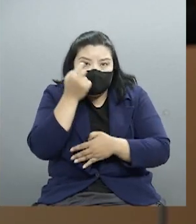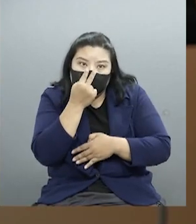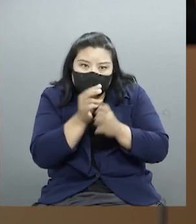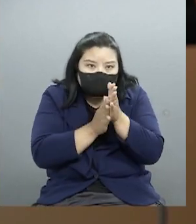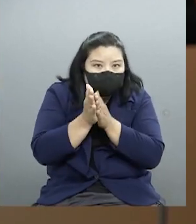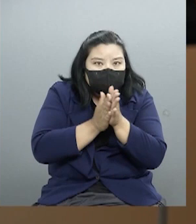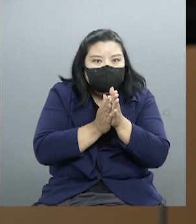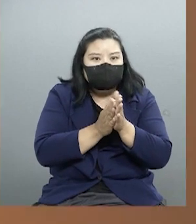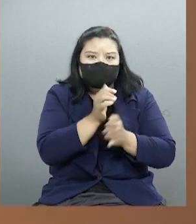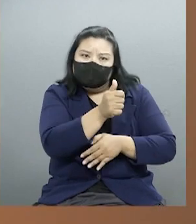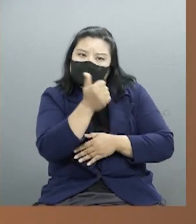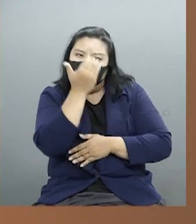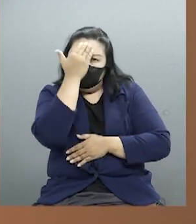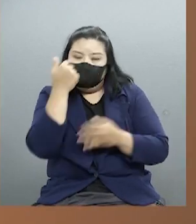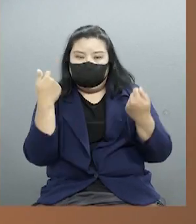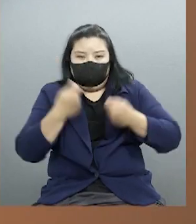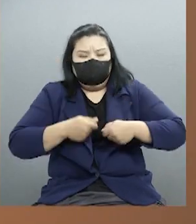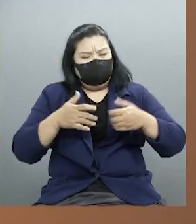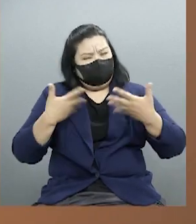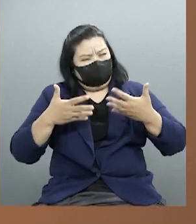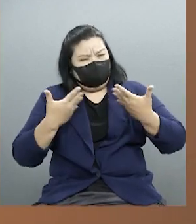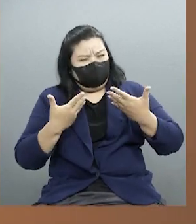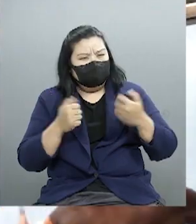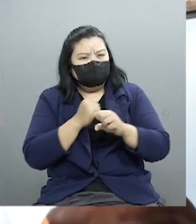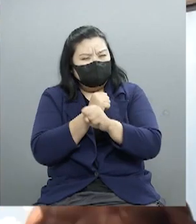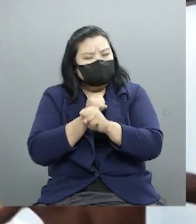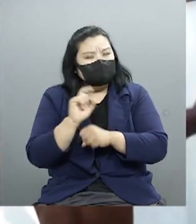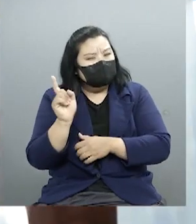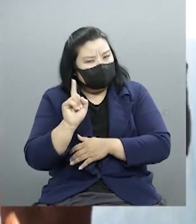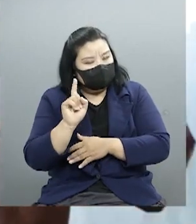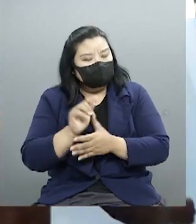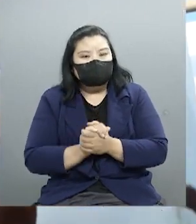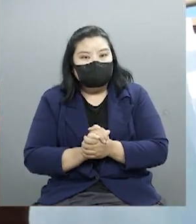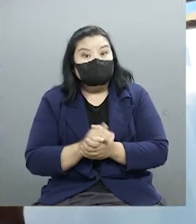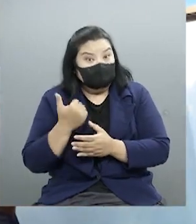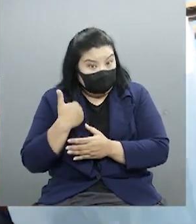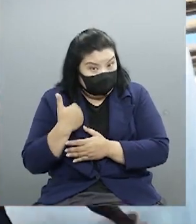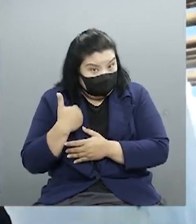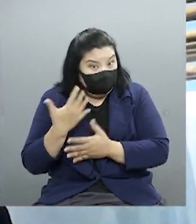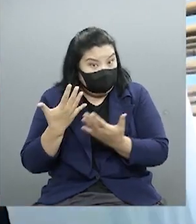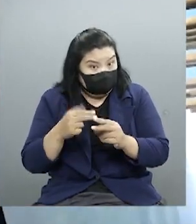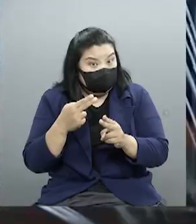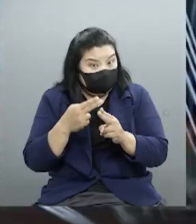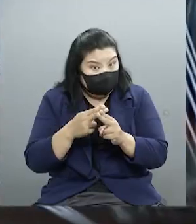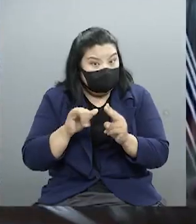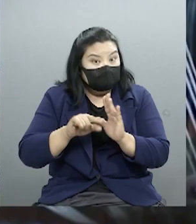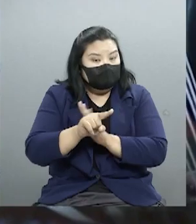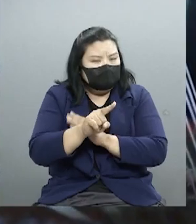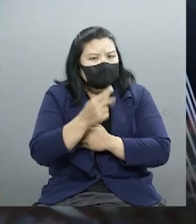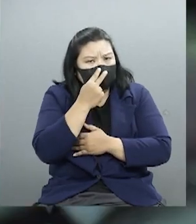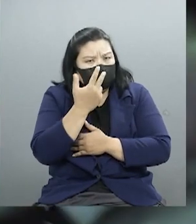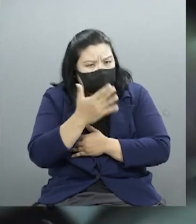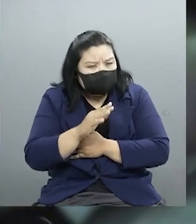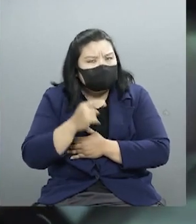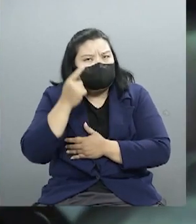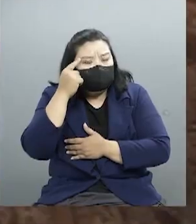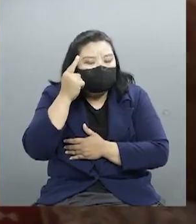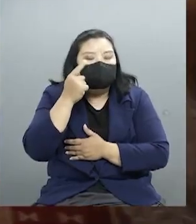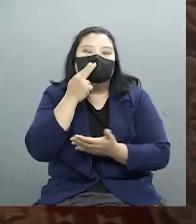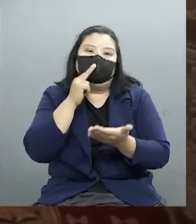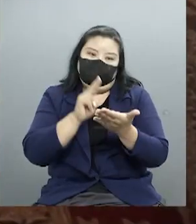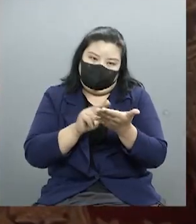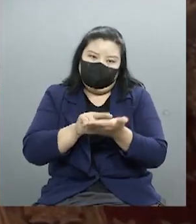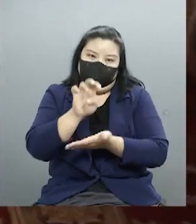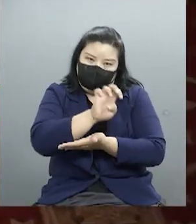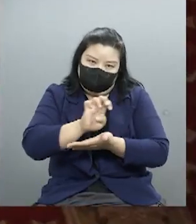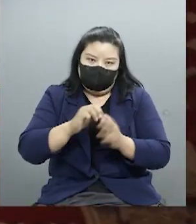มเลือกซื้อผ้าที่เหมาะสมสำหรับใส่ในฤดูร้อนคุณชาญวิทย์ได้รับชมแล้วมีข้อเสนอแนะต่อเนื้อหารายการจึงส่งอีเม